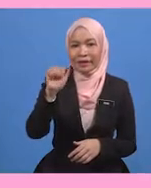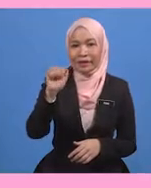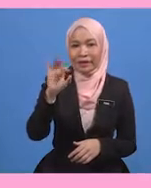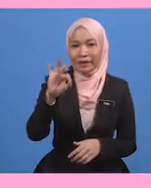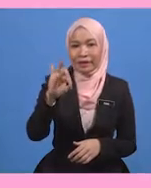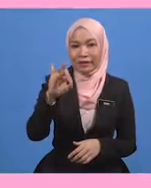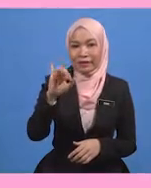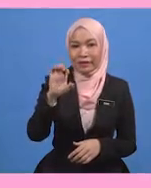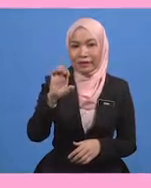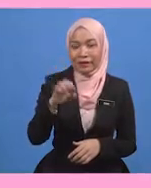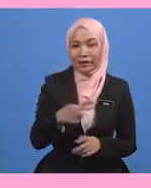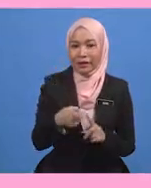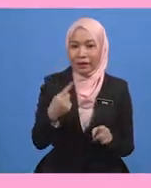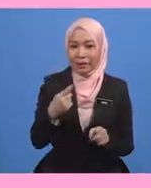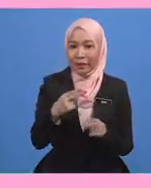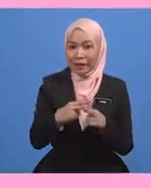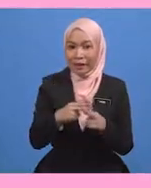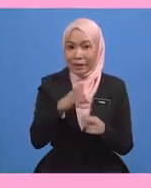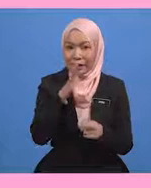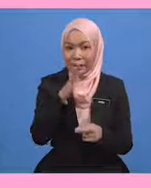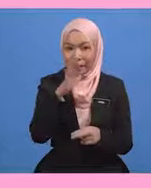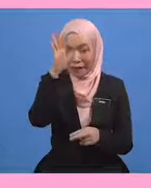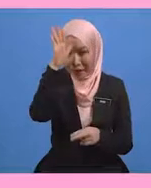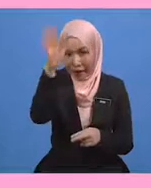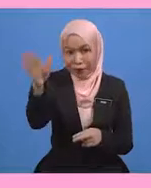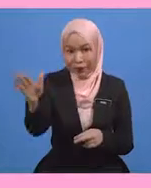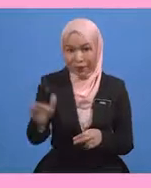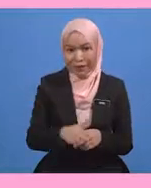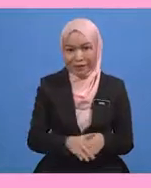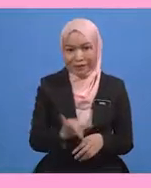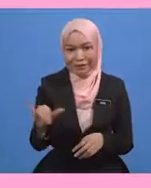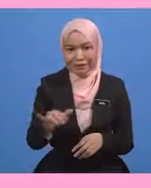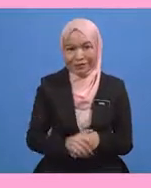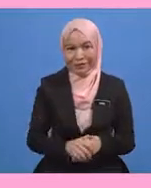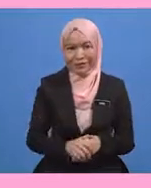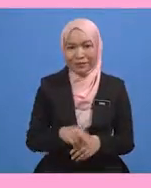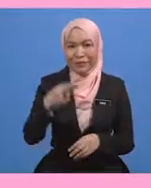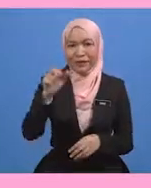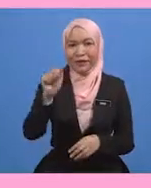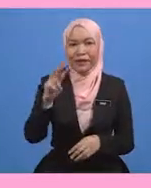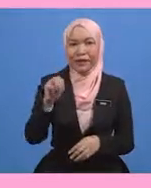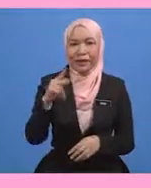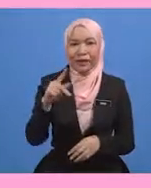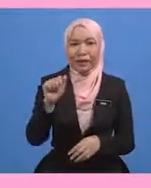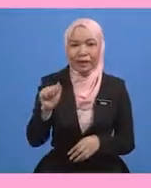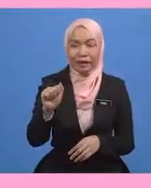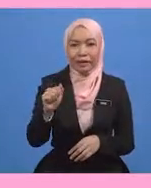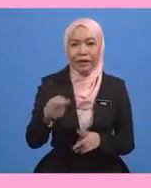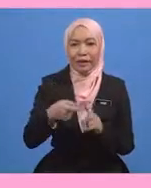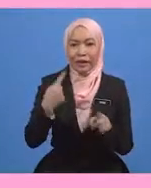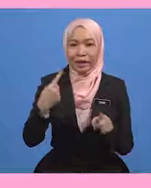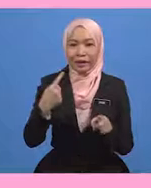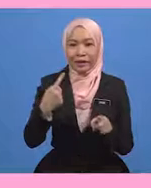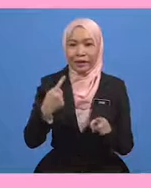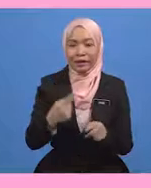Ha, Hamka diambil sempena akronim namanya. H Haji, E